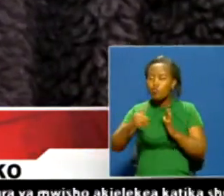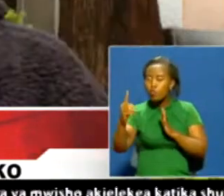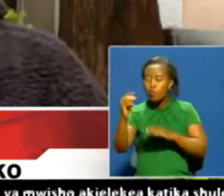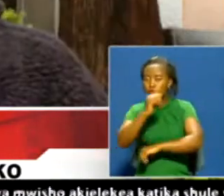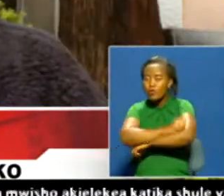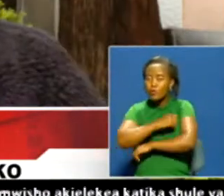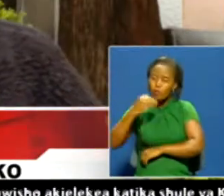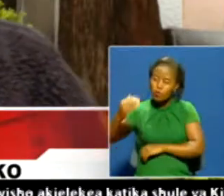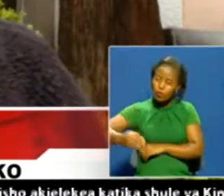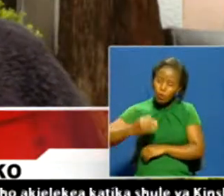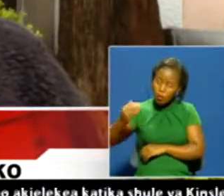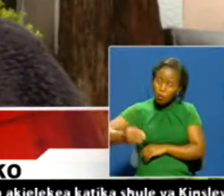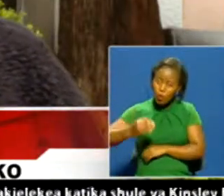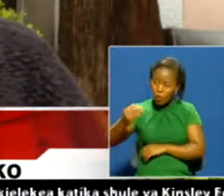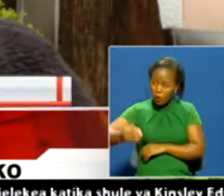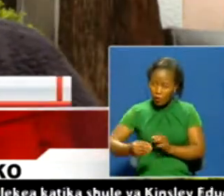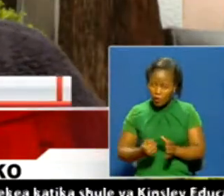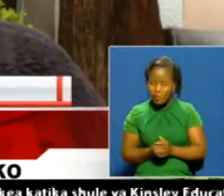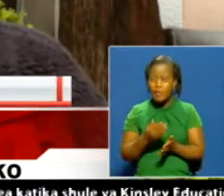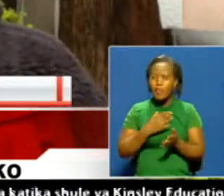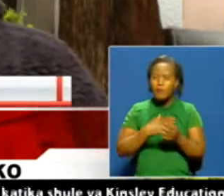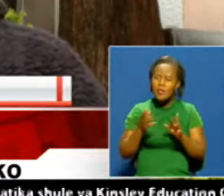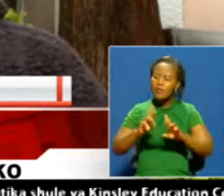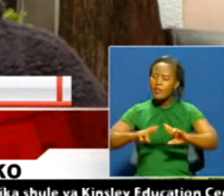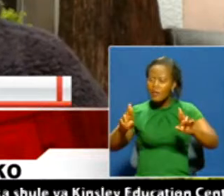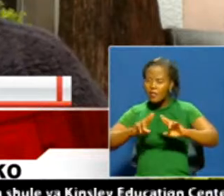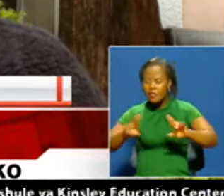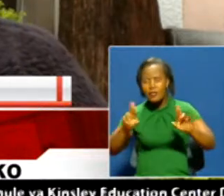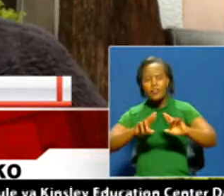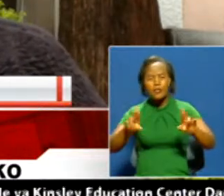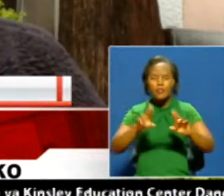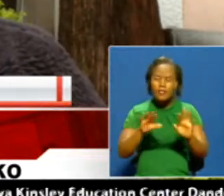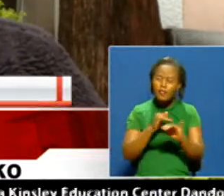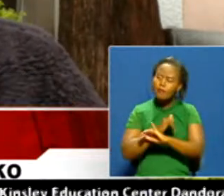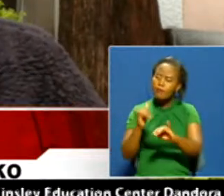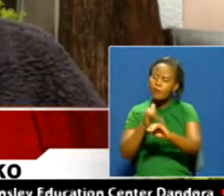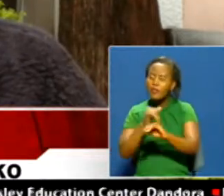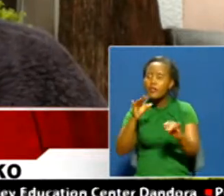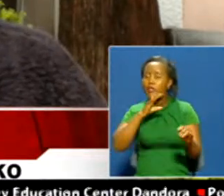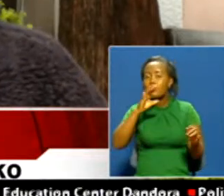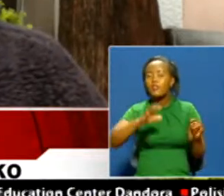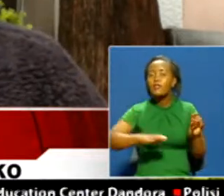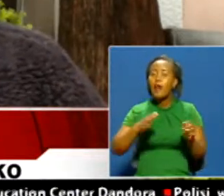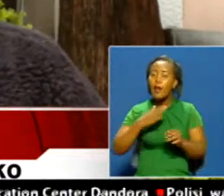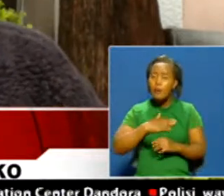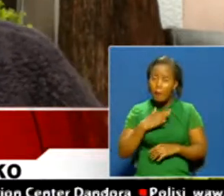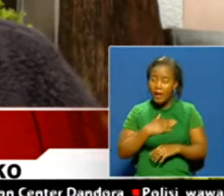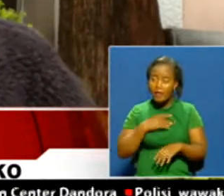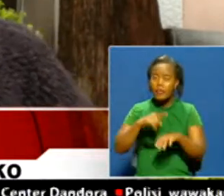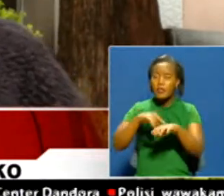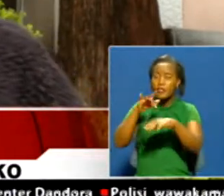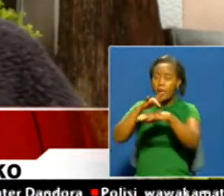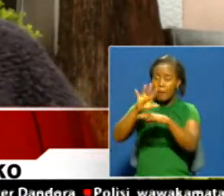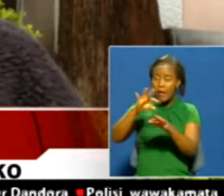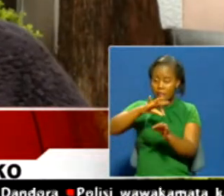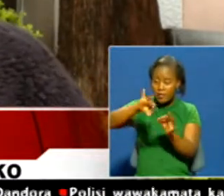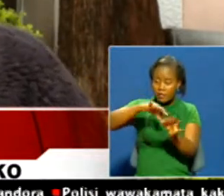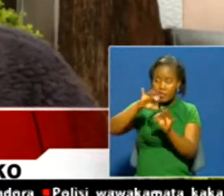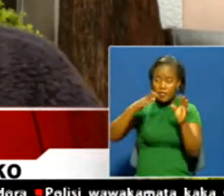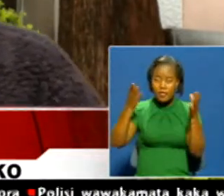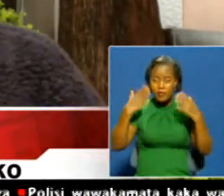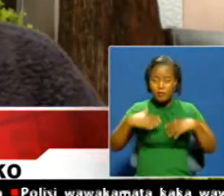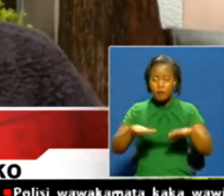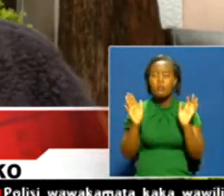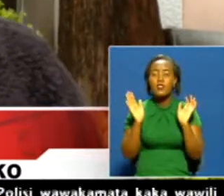iliyopita. Ya nilimuandaa hadi wakati alipomaliza kunywa chai ya